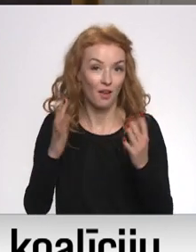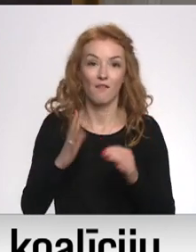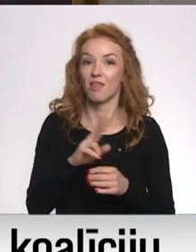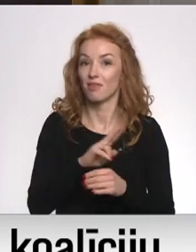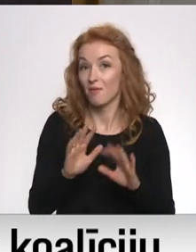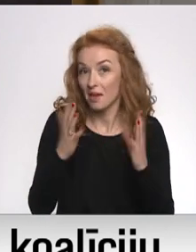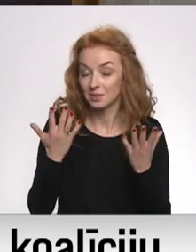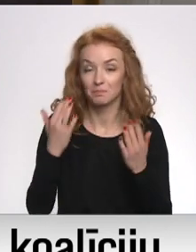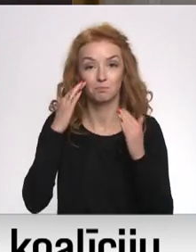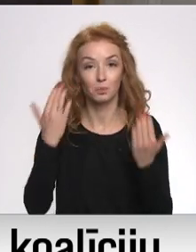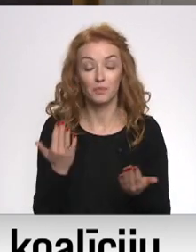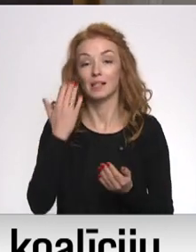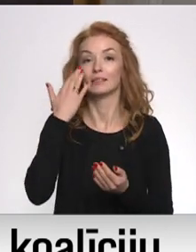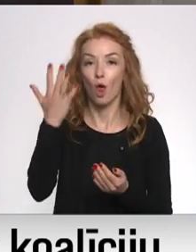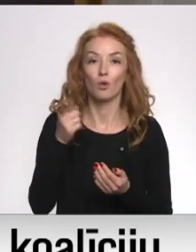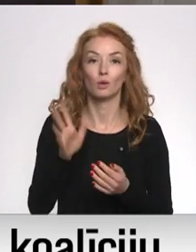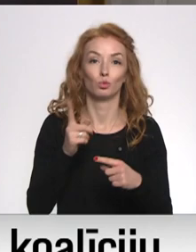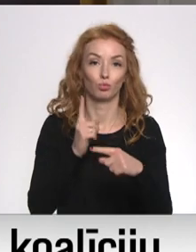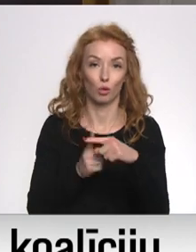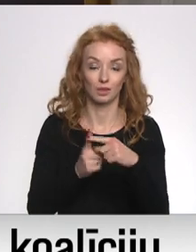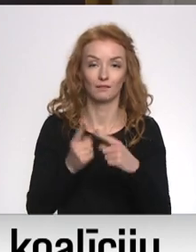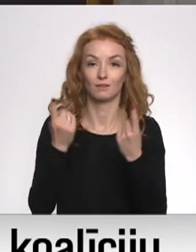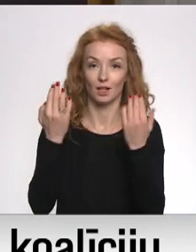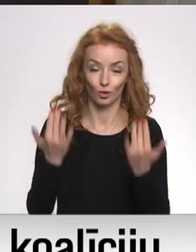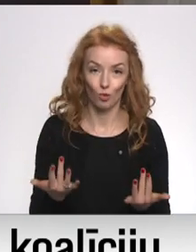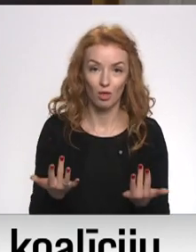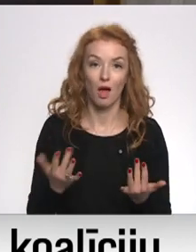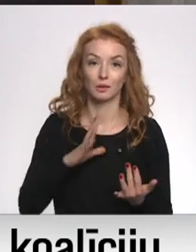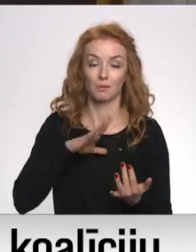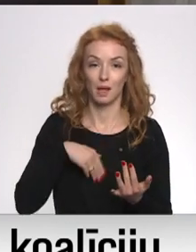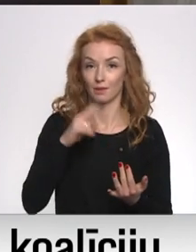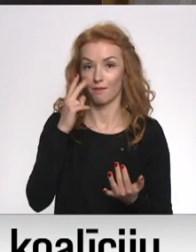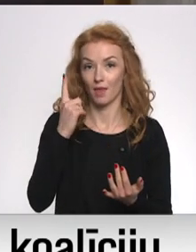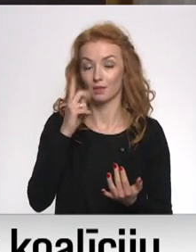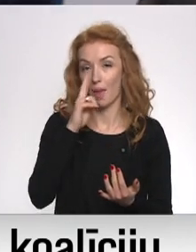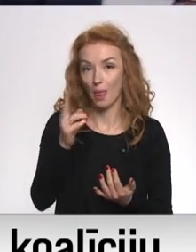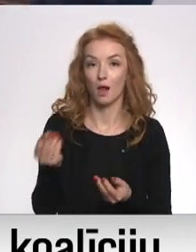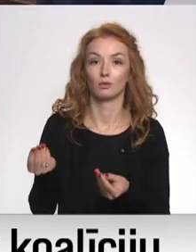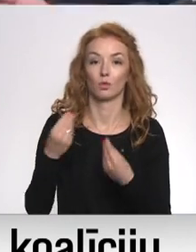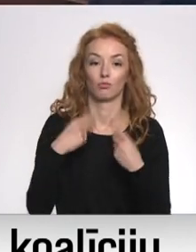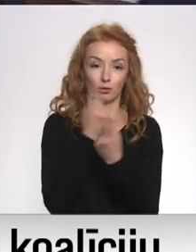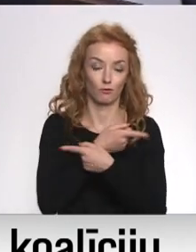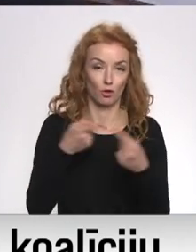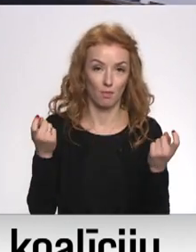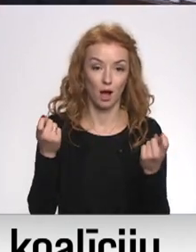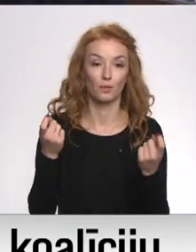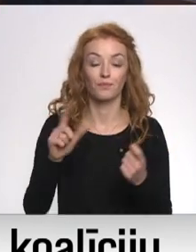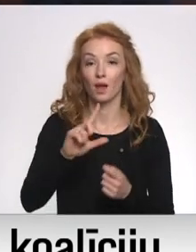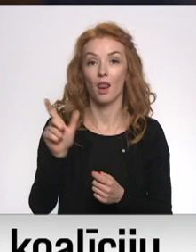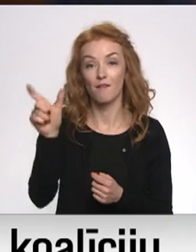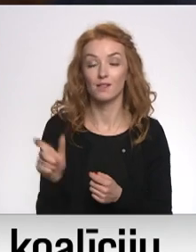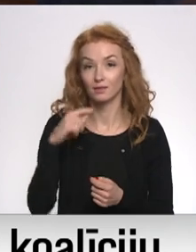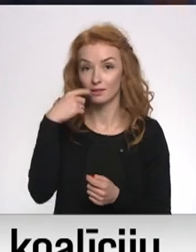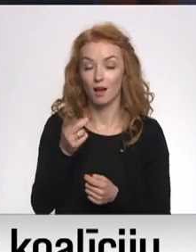ceru, ka tas būs rezultatīvs šīs sarunas. Pēc nedēļas viņš man dos ziņojumu. Levits arī norādīja, ka gaida,